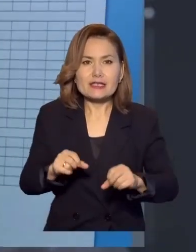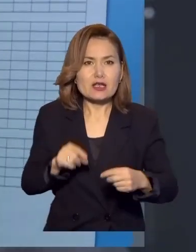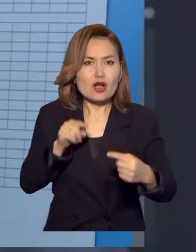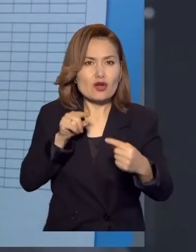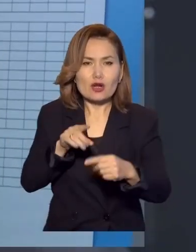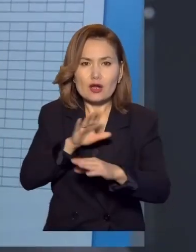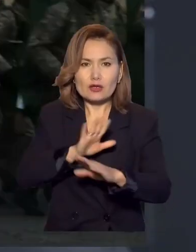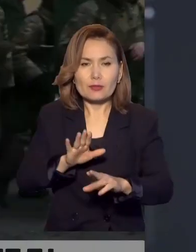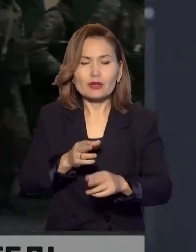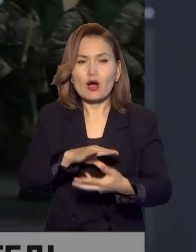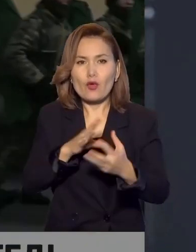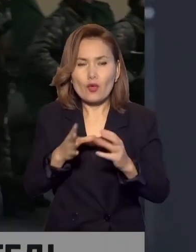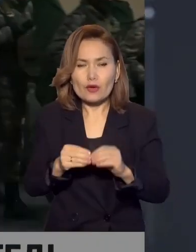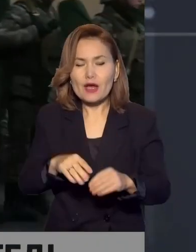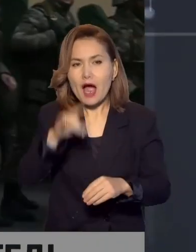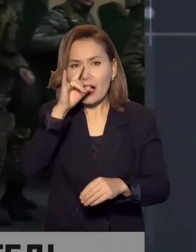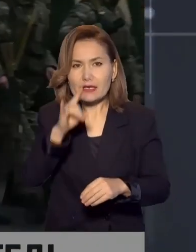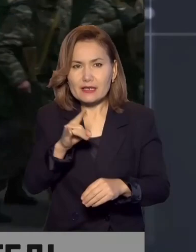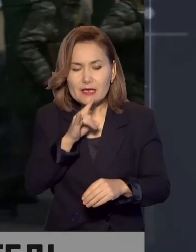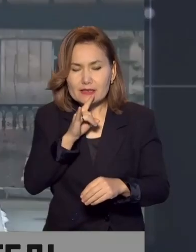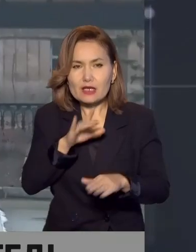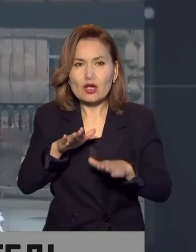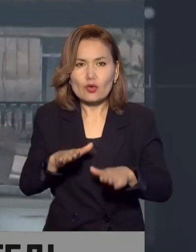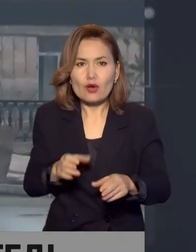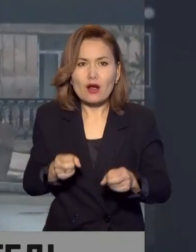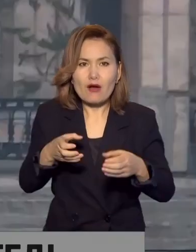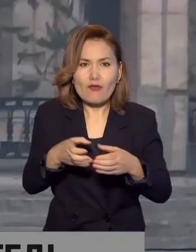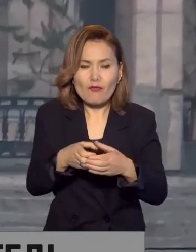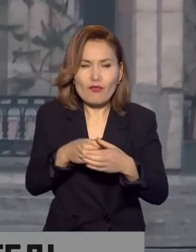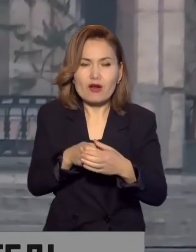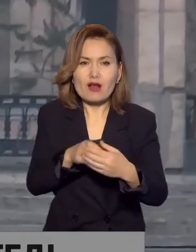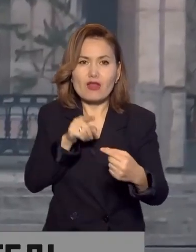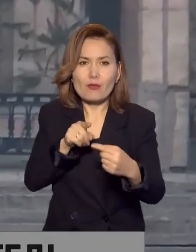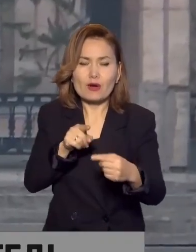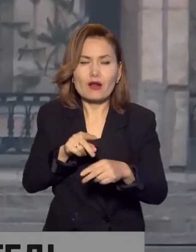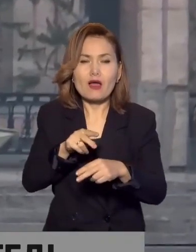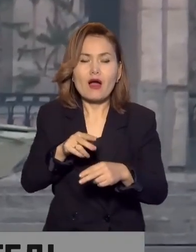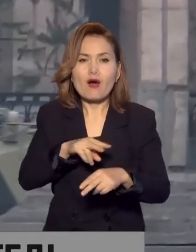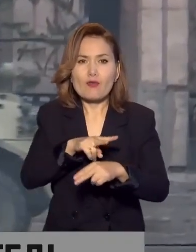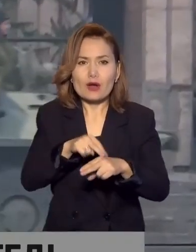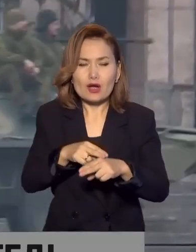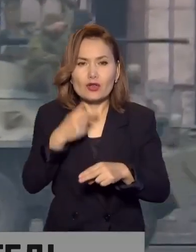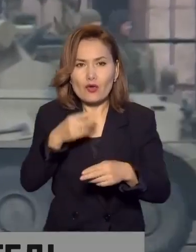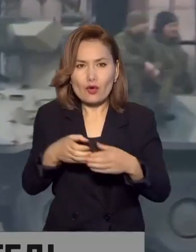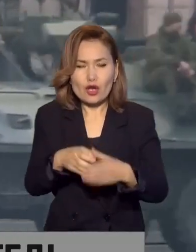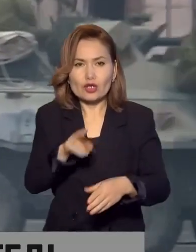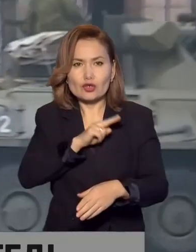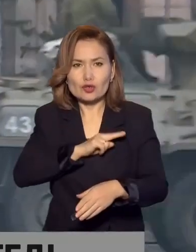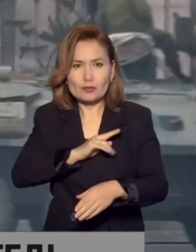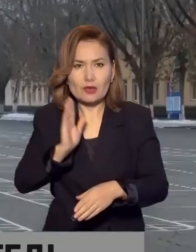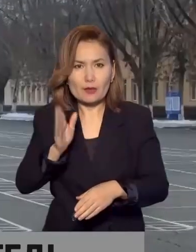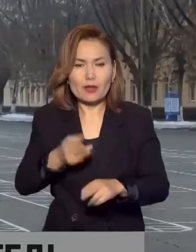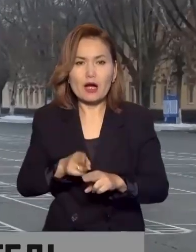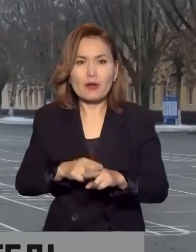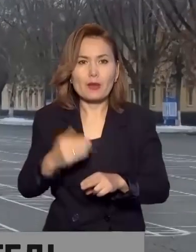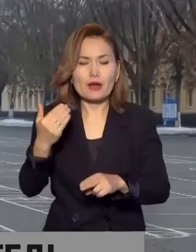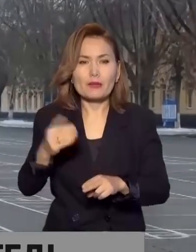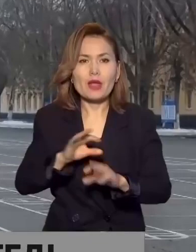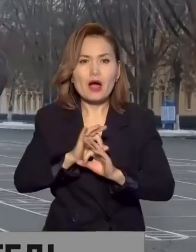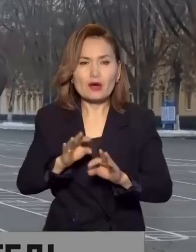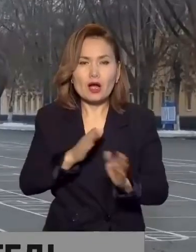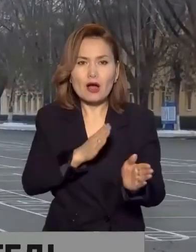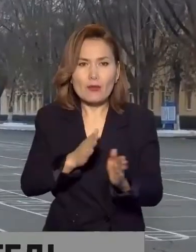жоюға тек өз күшіміз жұмылдырылады. Бұл біз үшін үлкен көмек, деді президенттің баспасөз хатшысы Берік Уәли. Оның айтуынша,